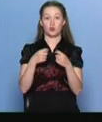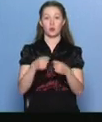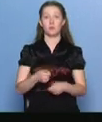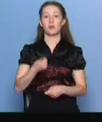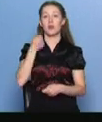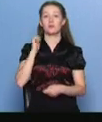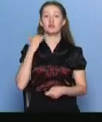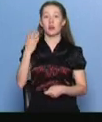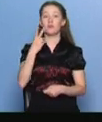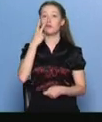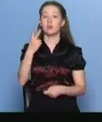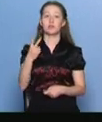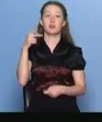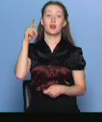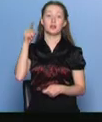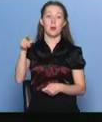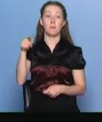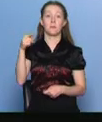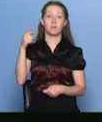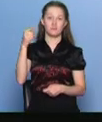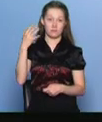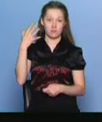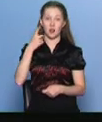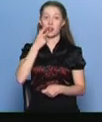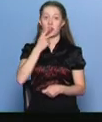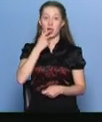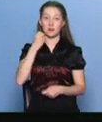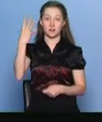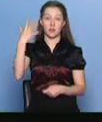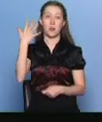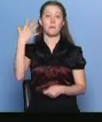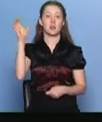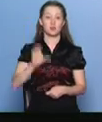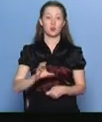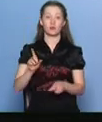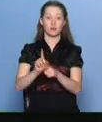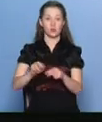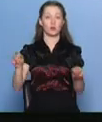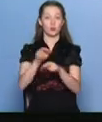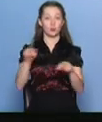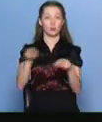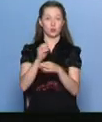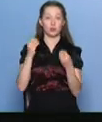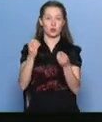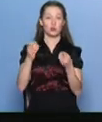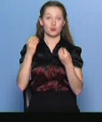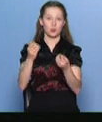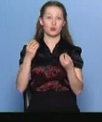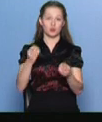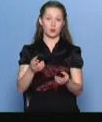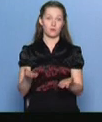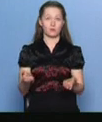горит красный. Там 5 секунд светофор горит. Нет, идут. Так